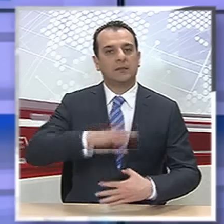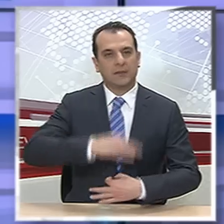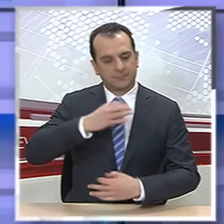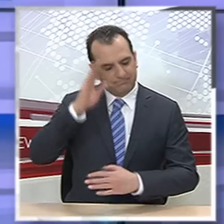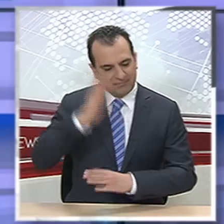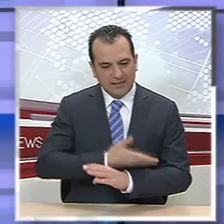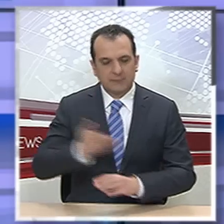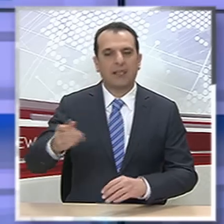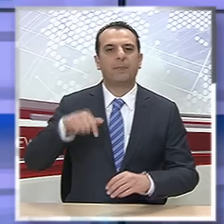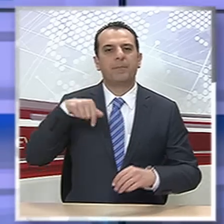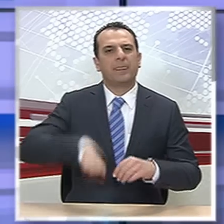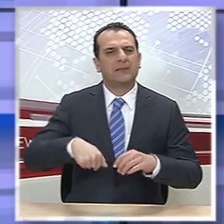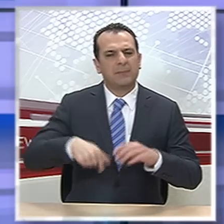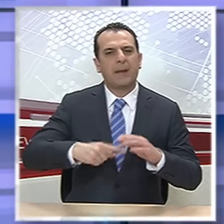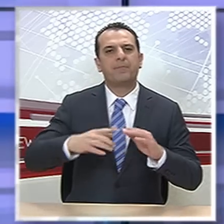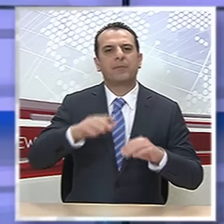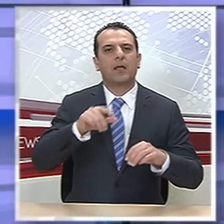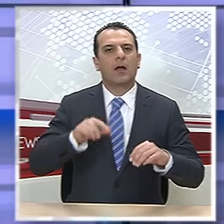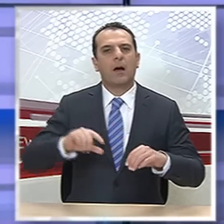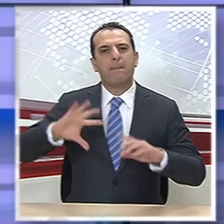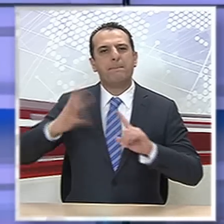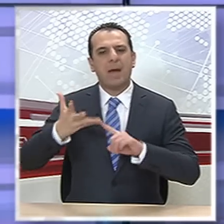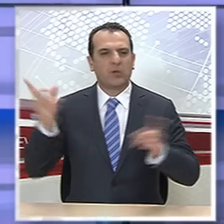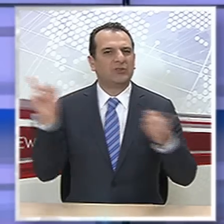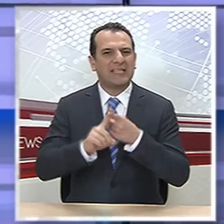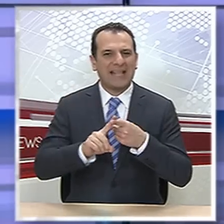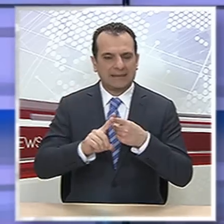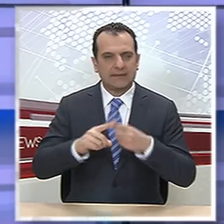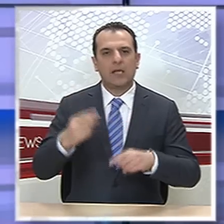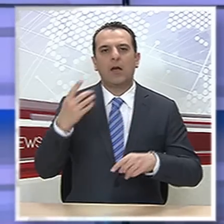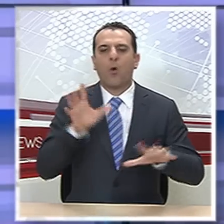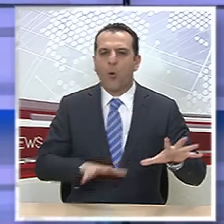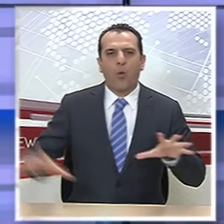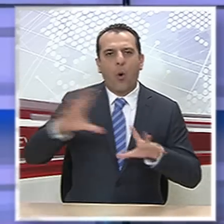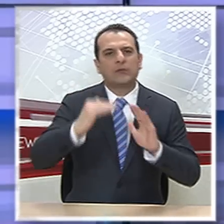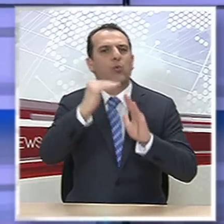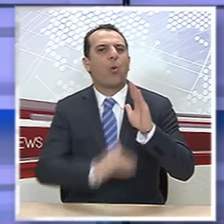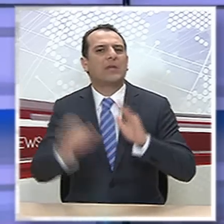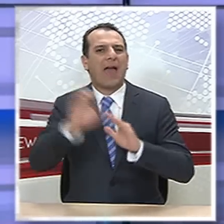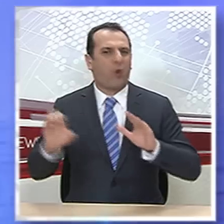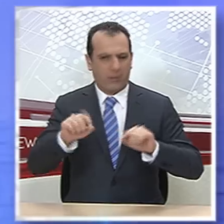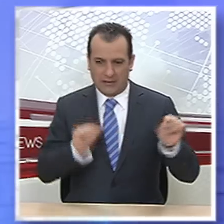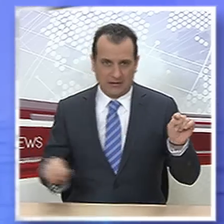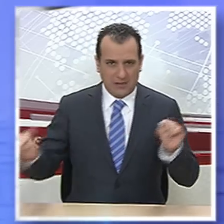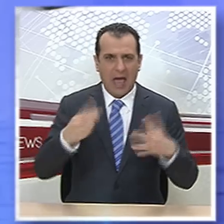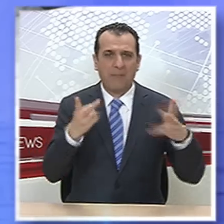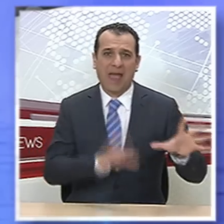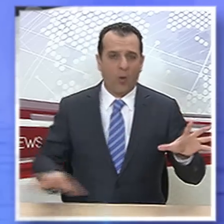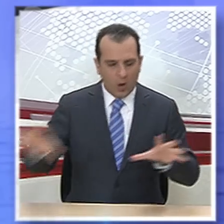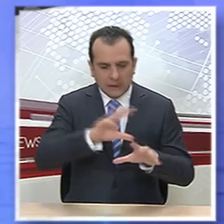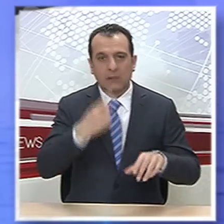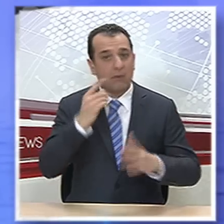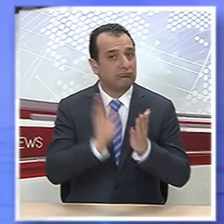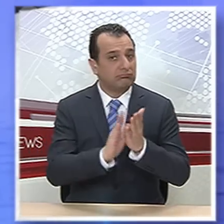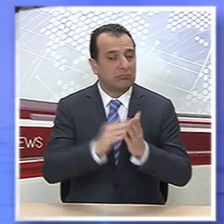Συγχαρητήρια και από τους επτάρχηγους κρατών στην 5η Σύνοδο των Χωρών του Νότου. Δέχθηκε ο Αλέξης Τσίπρας για τη Συμφωνία των Πρεσπών. Ο Πρωθυπουργός